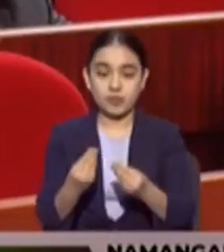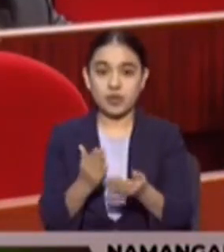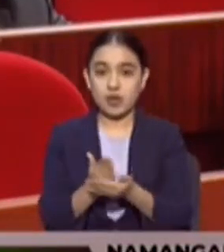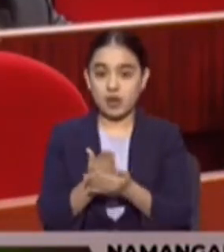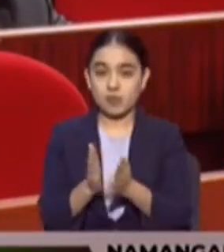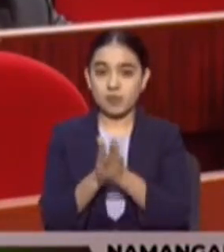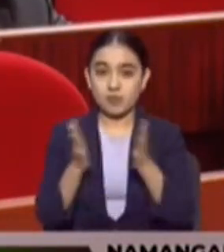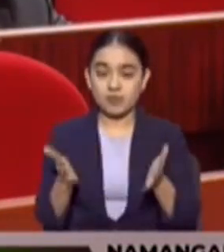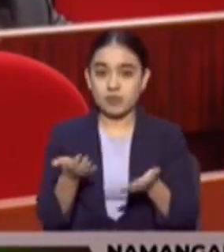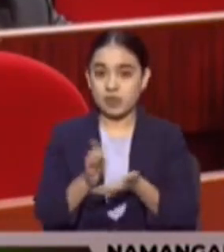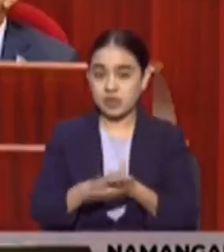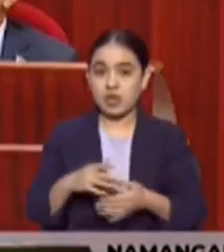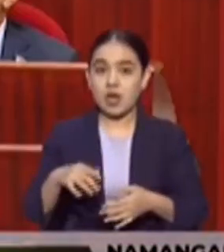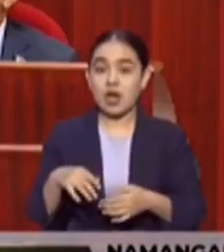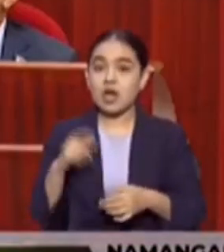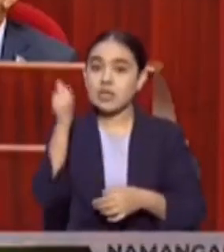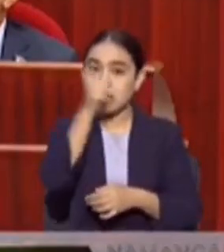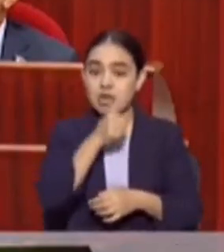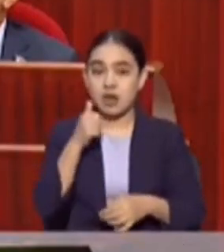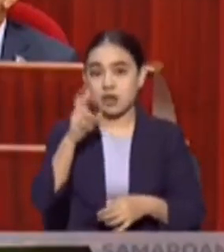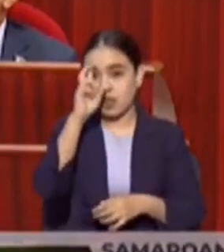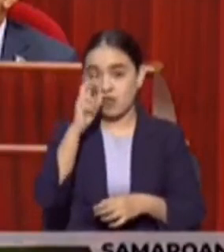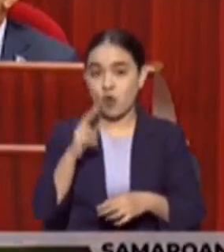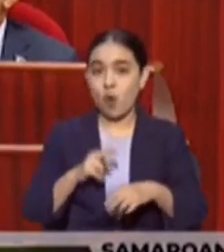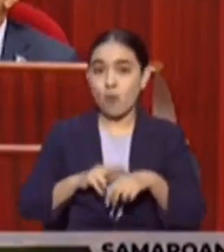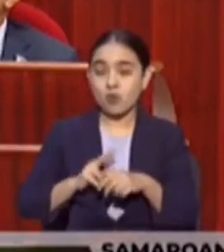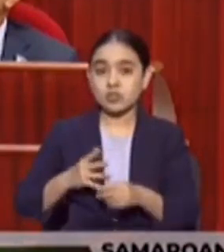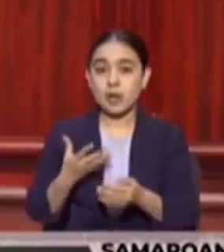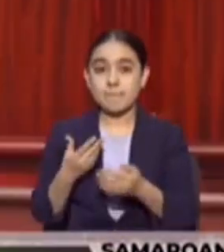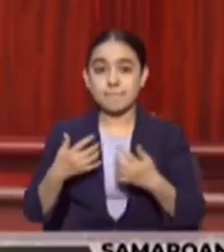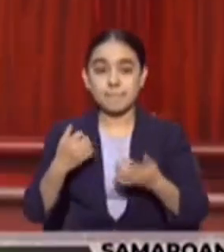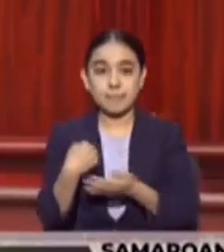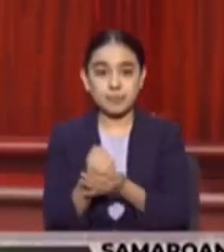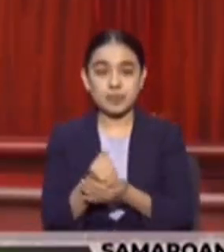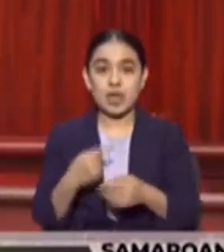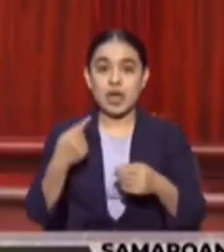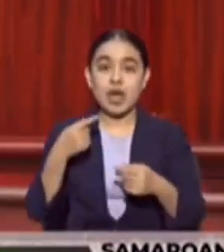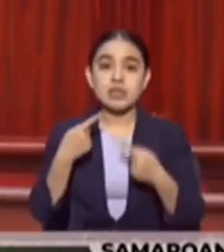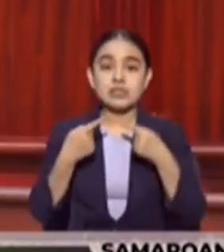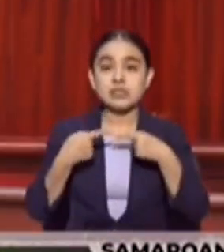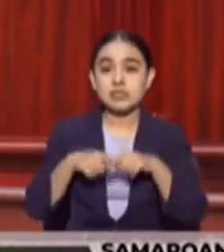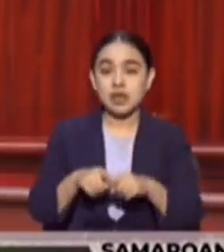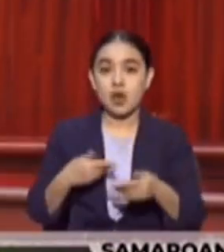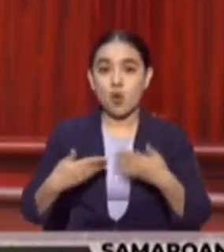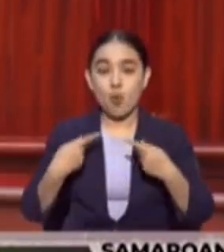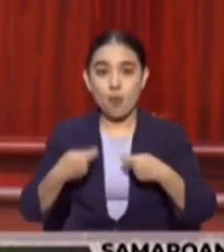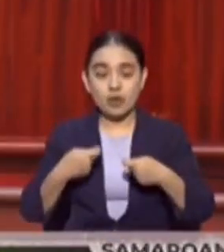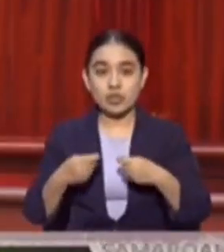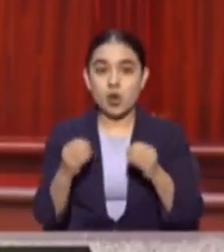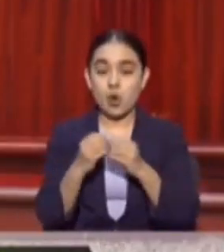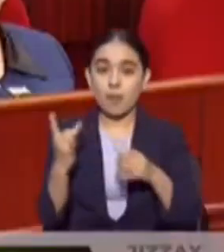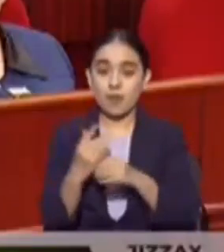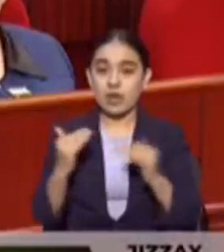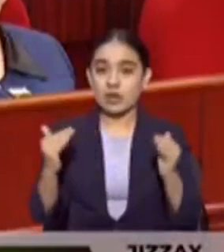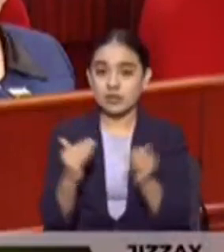bilan kengaytirilmoqda. Yillik davlat bojlari belgilash va natijada xalqaro telekommunikatsiya faoliyatiga nisbatan deyarli 10 barobar kam